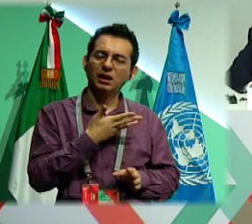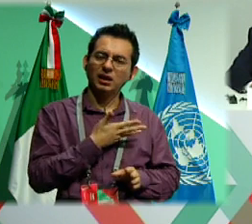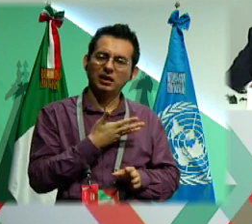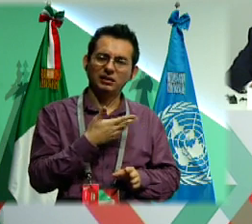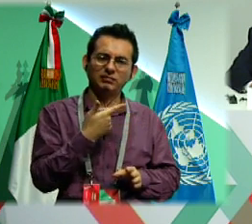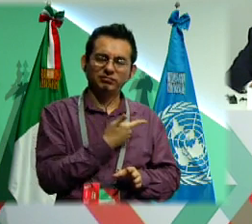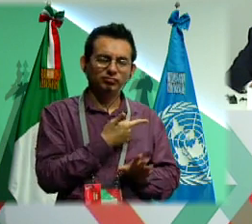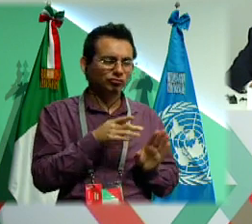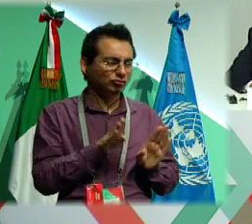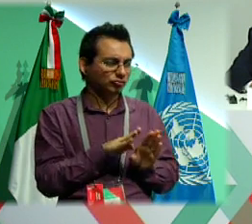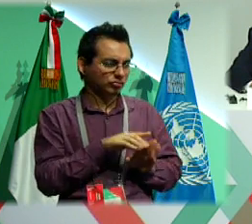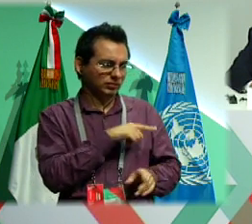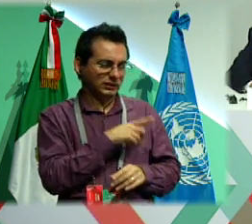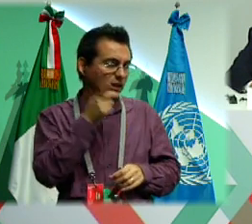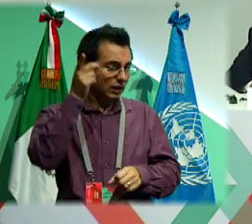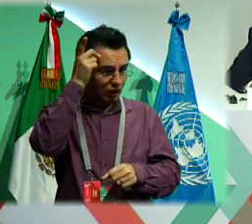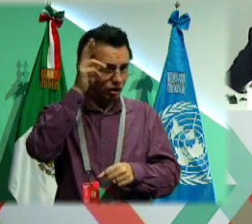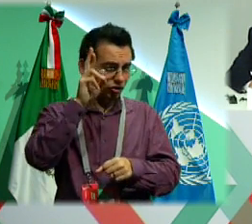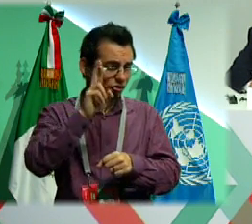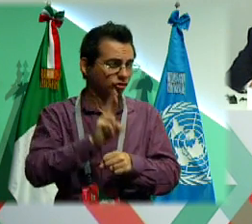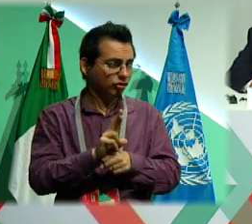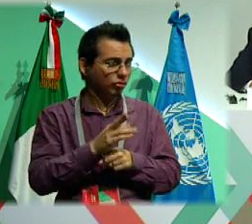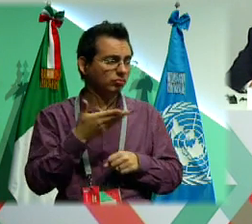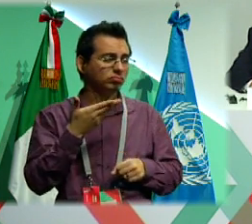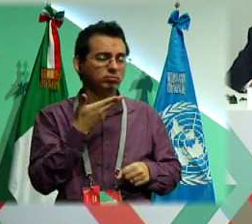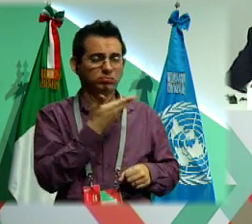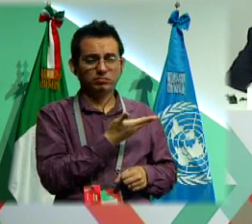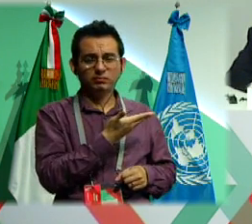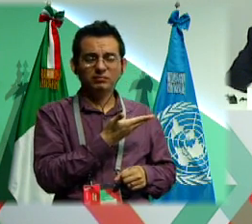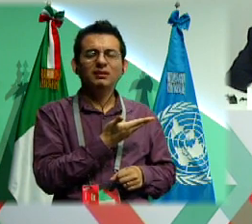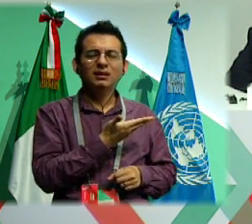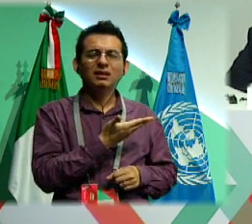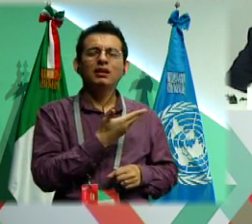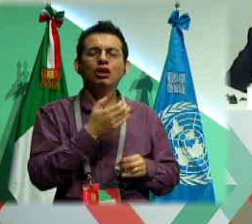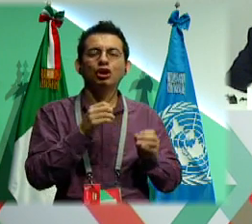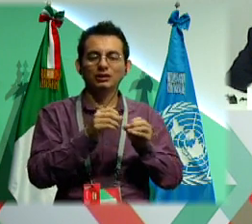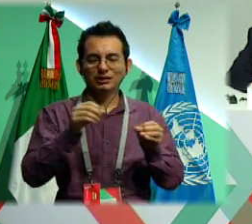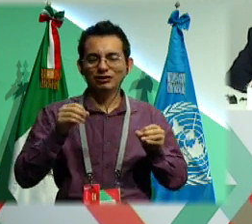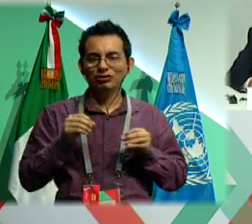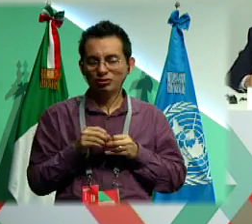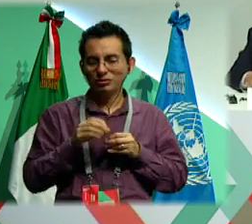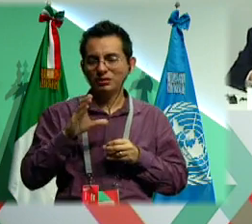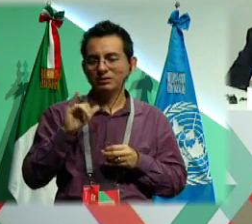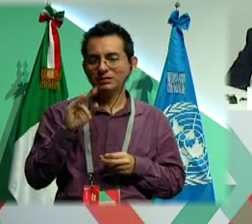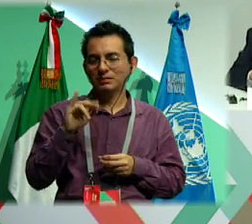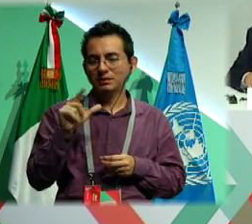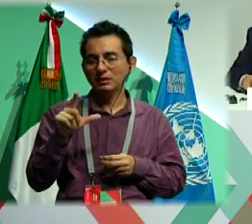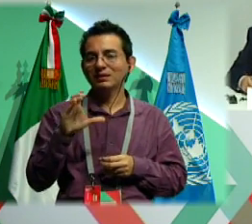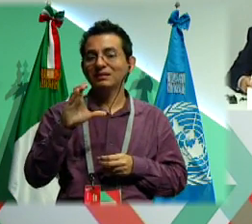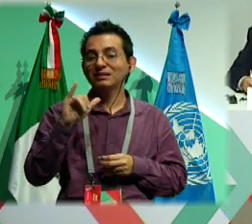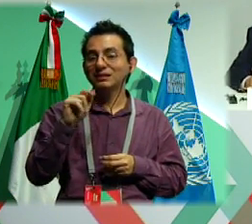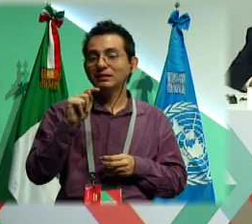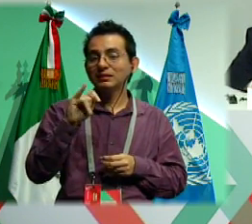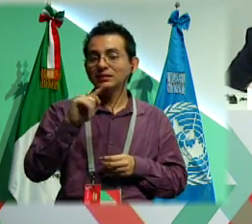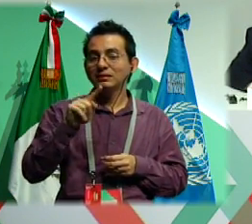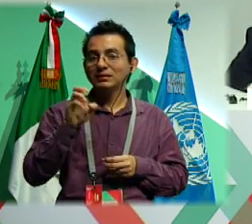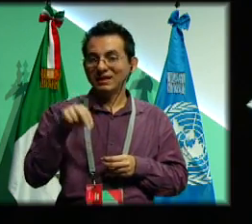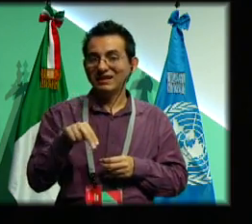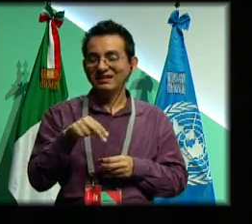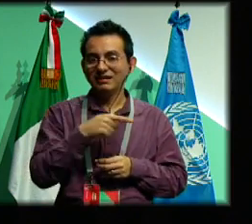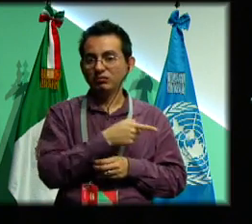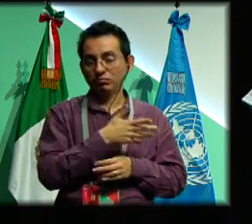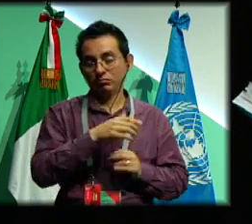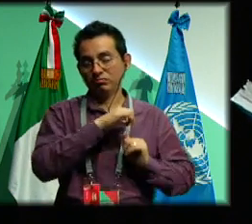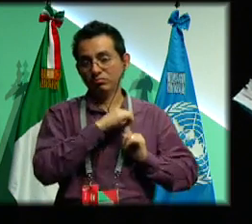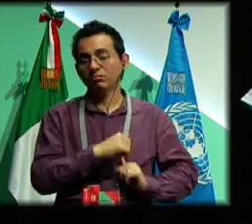est directeur juridique à Public Citizen, une organisation de la société civile. Il travaille en matière